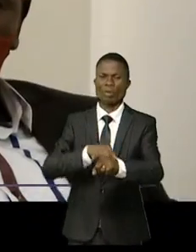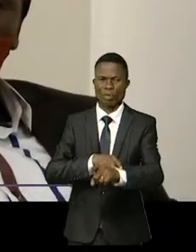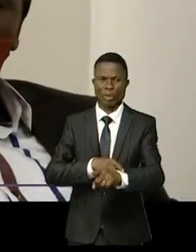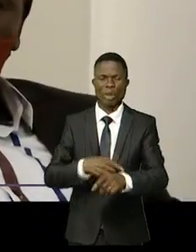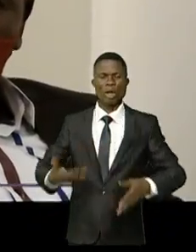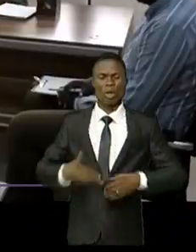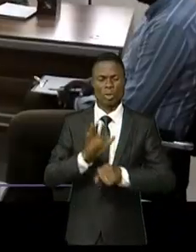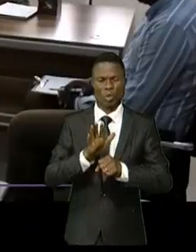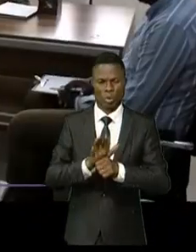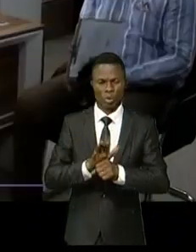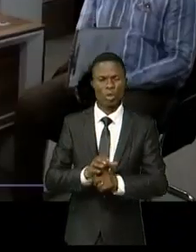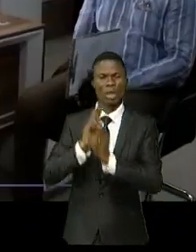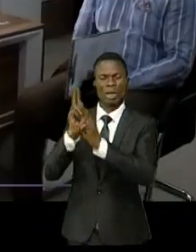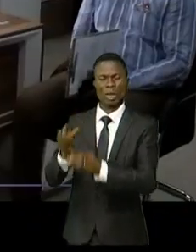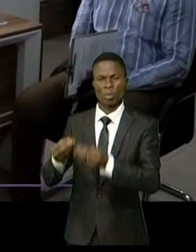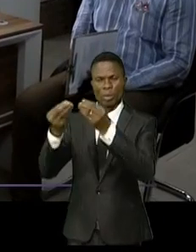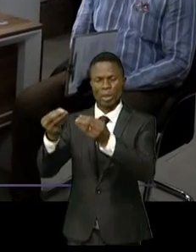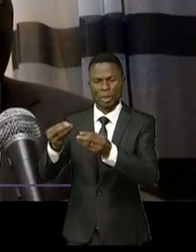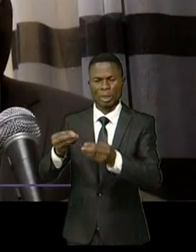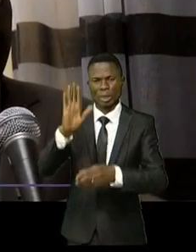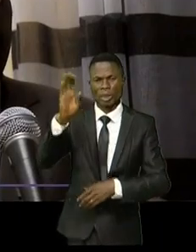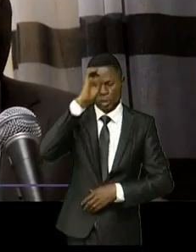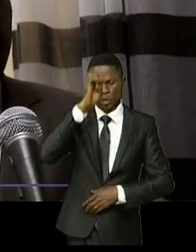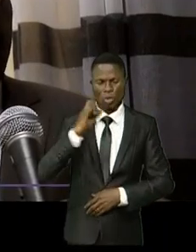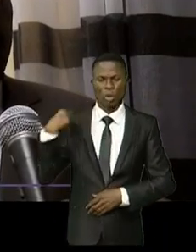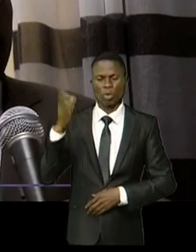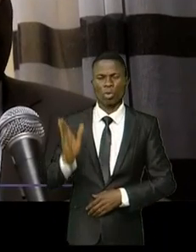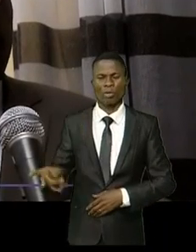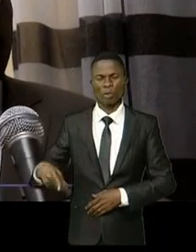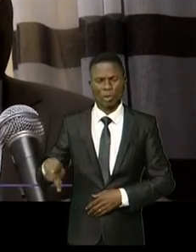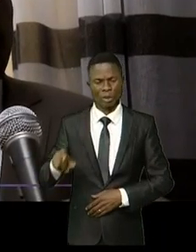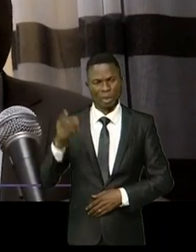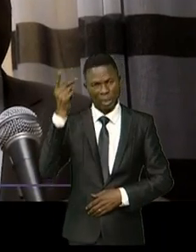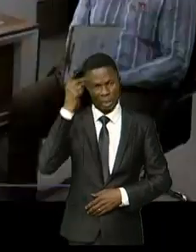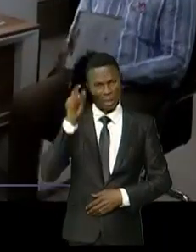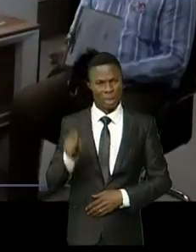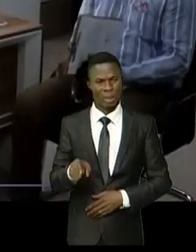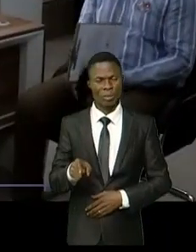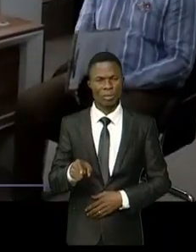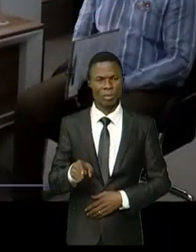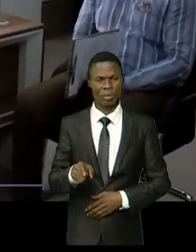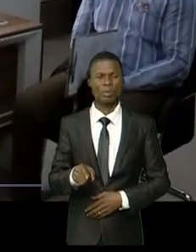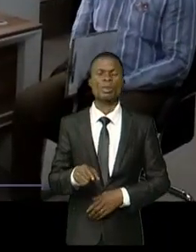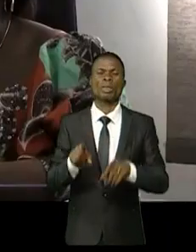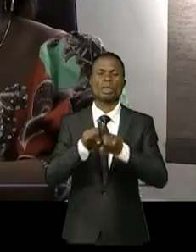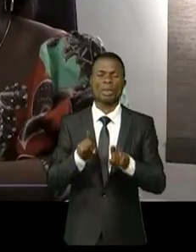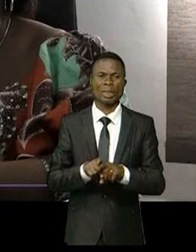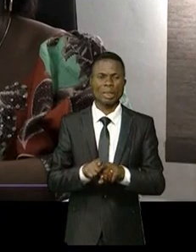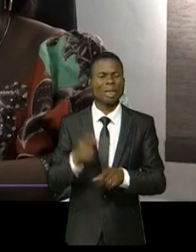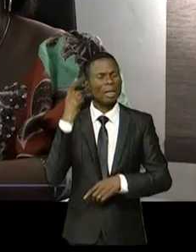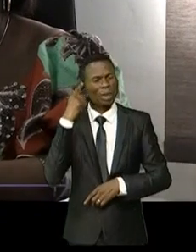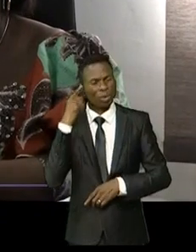contente. Elle doit faire les rapports à son Excellence, le gouverneur de la ville-province de Kinshasa, Chantini Ngobila, qui a l'oreille